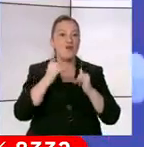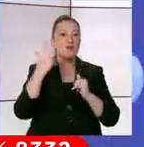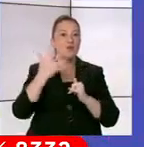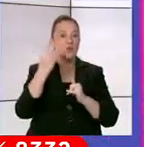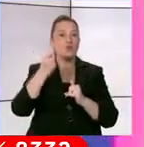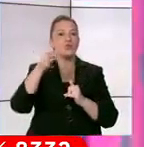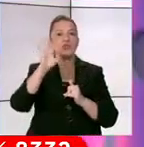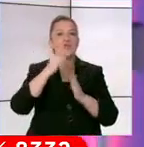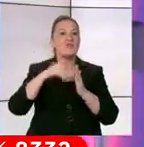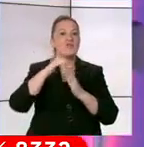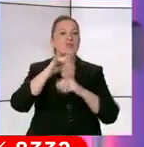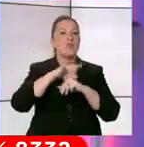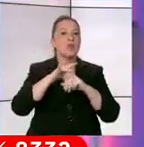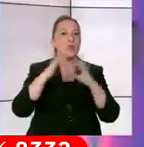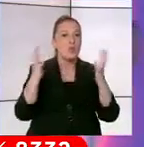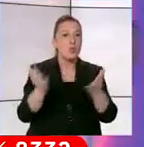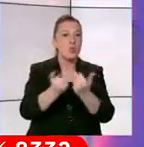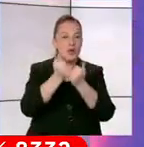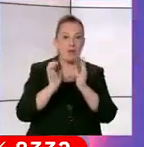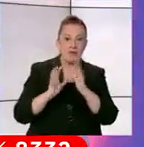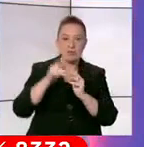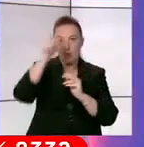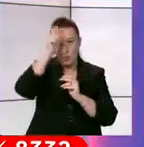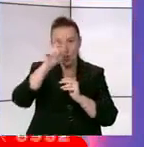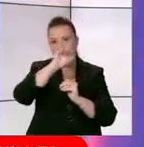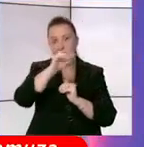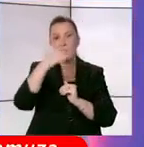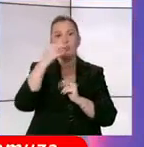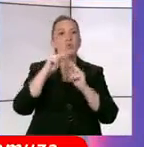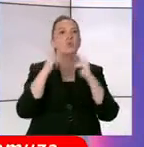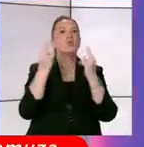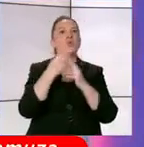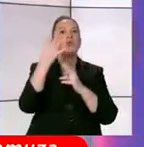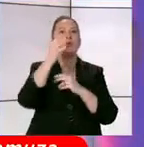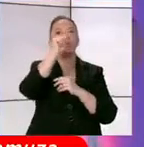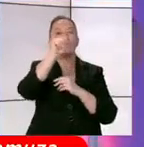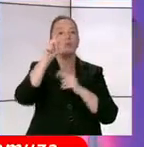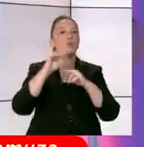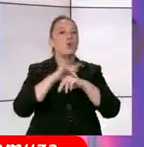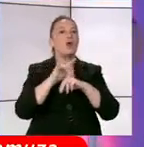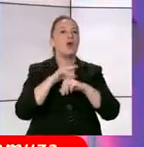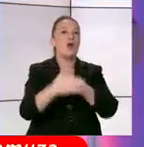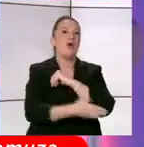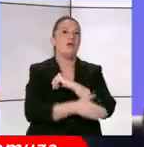fazla ülkede kurtarma ekipleri Türkiye'ye geldi. Dünyanın dört bir yanında ülkemize yardımlar geldi.